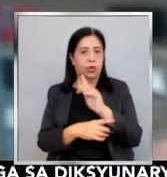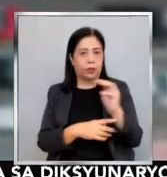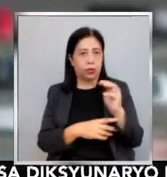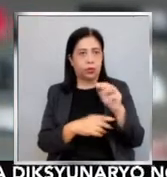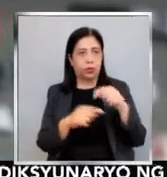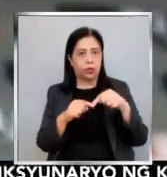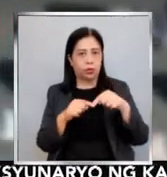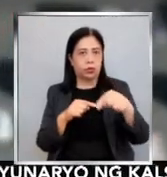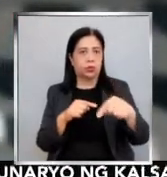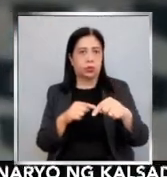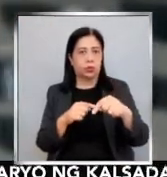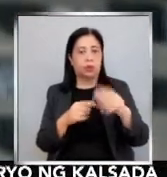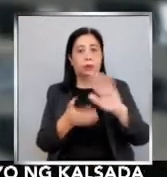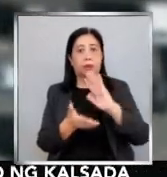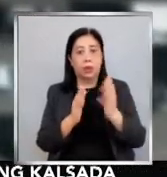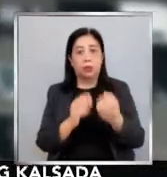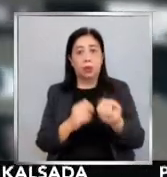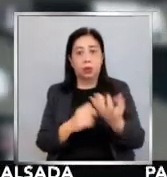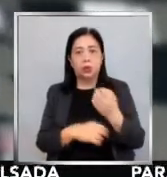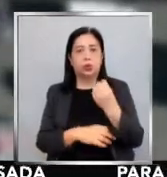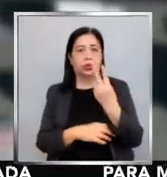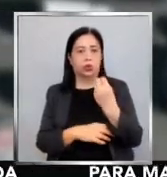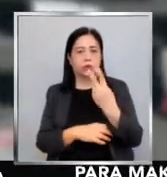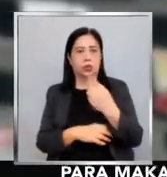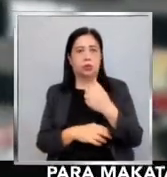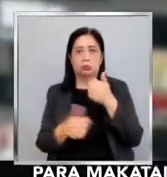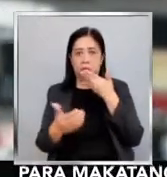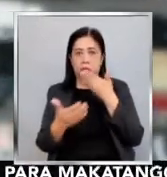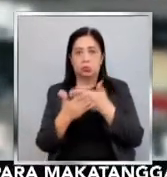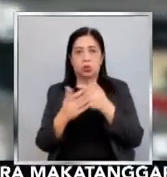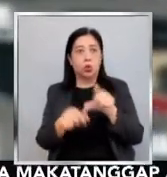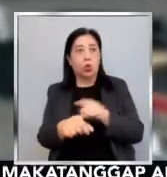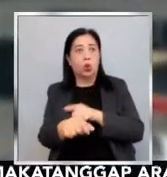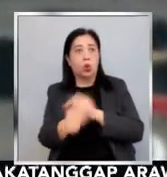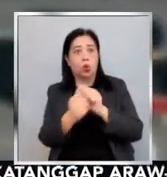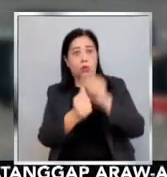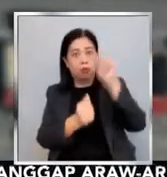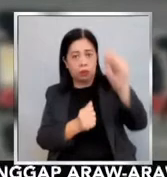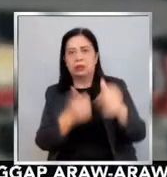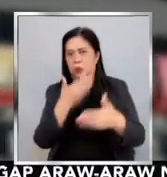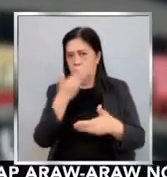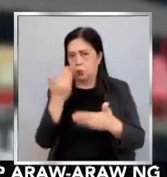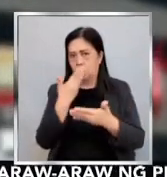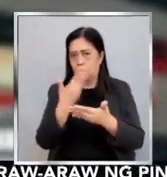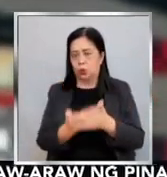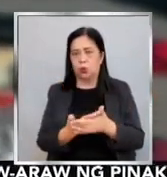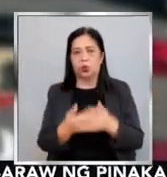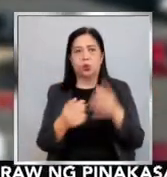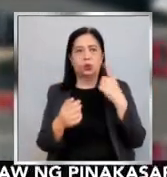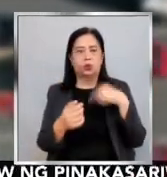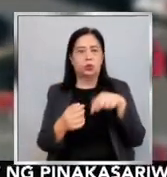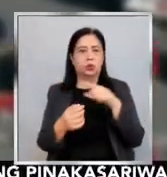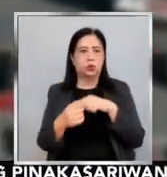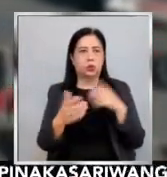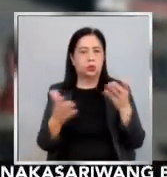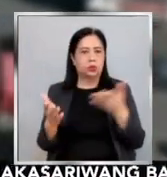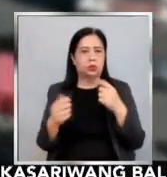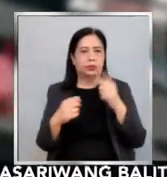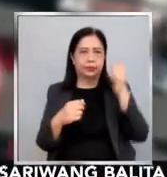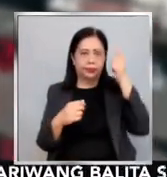magiging 12. Pabor yan doon sa mga long route. Ang panawagan niya natin naman sa kinangan ng galawin nga ng gobyerno ay